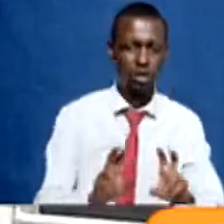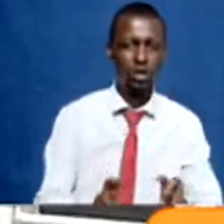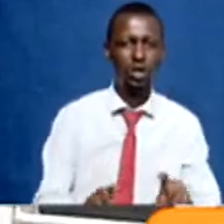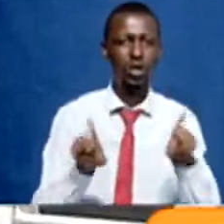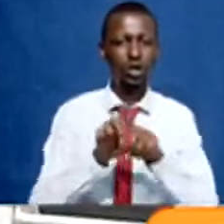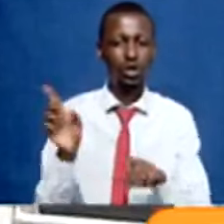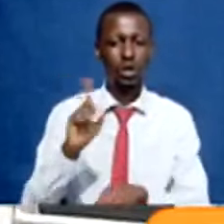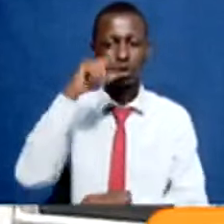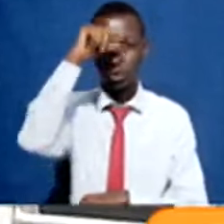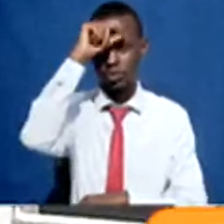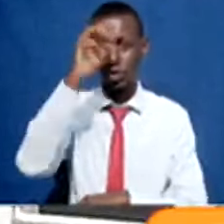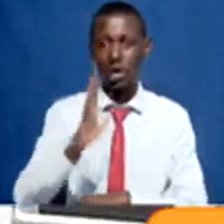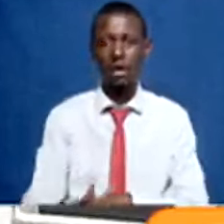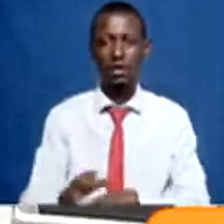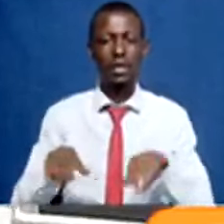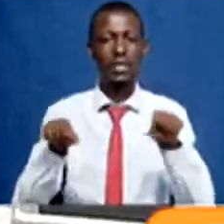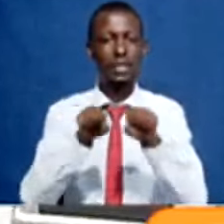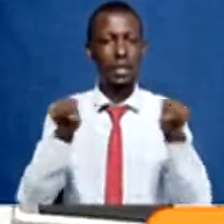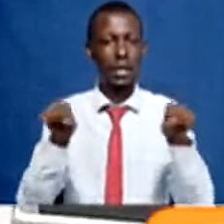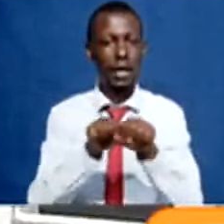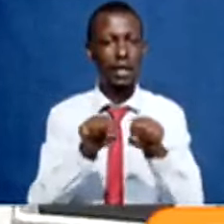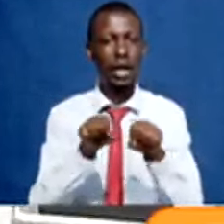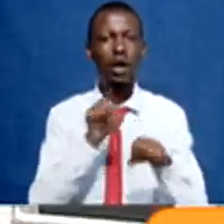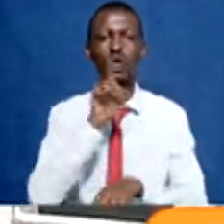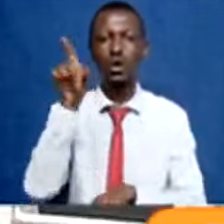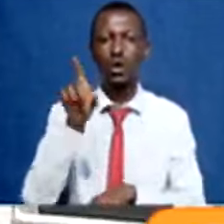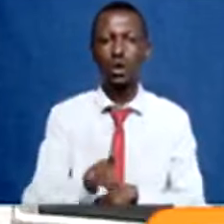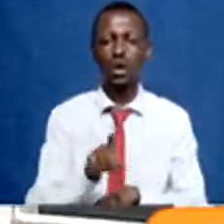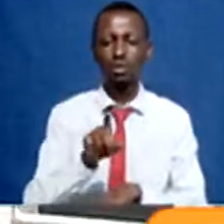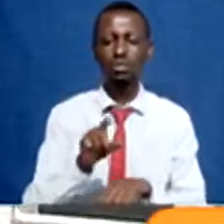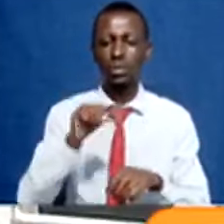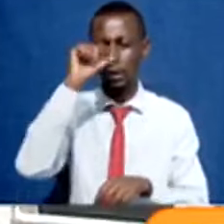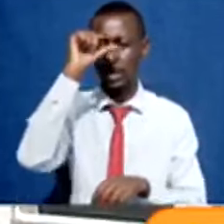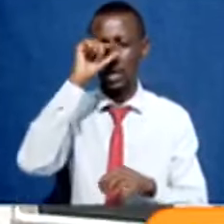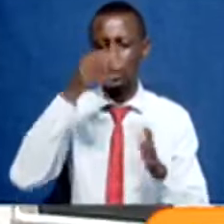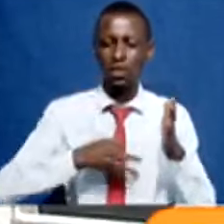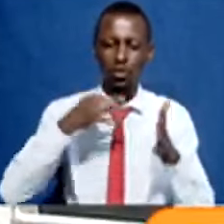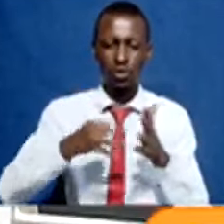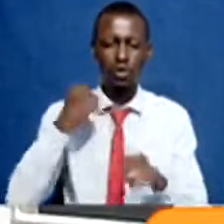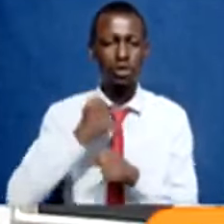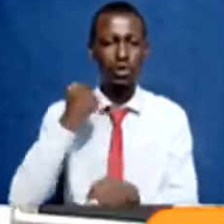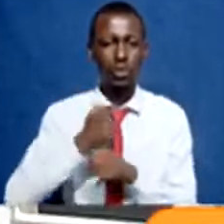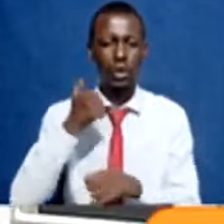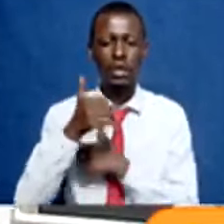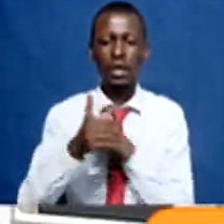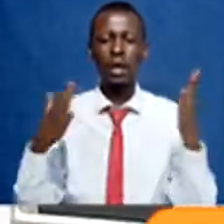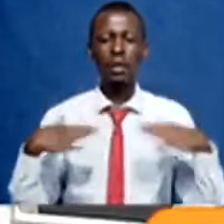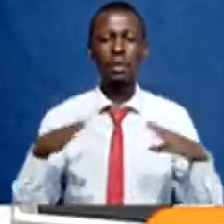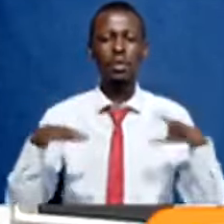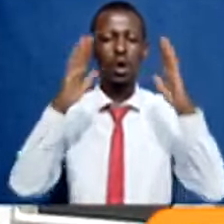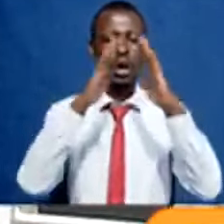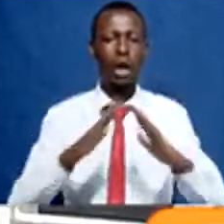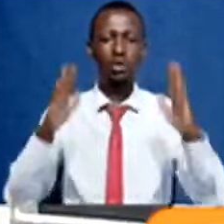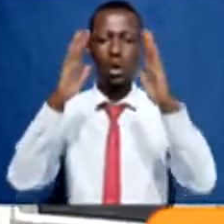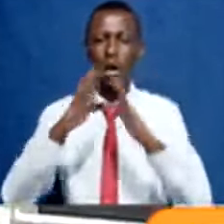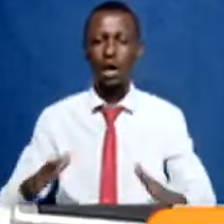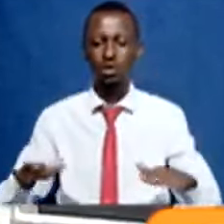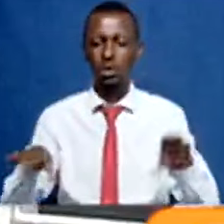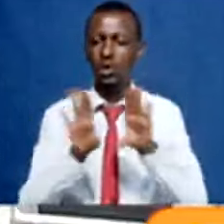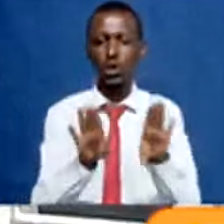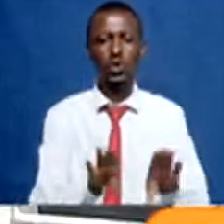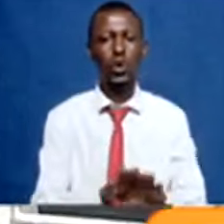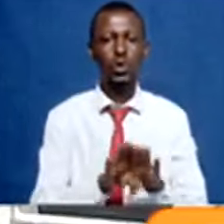huku gavana wa Nairobi Johnson Sakaja akiamuru viwanda vyote vya gesi vinavyohudumu karibu na makazi vifungwe mara moja. Mwanahabari